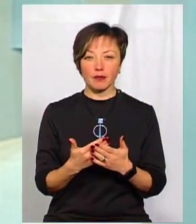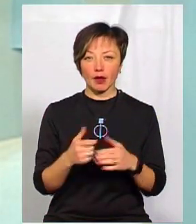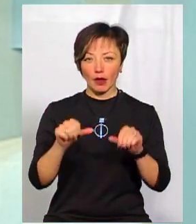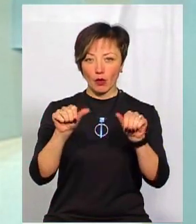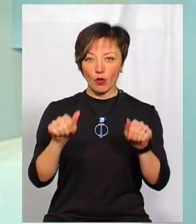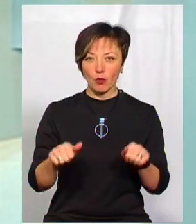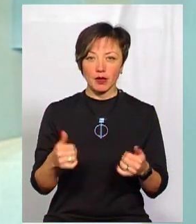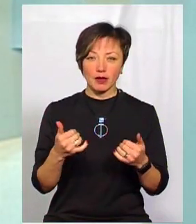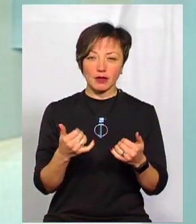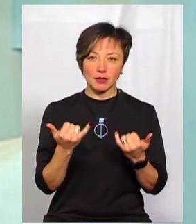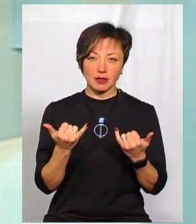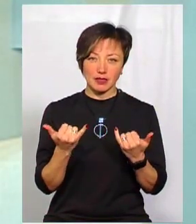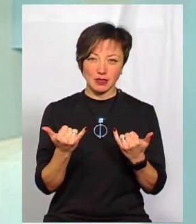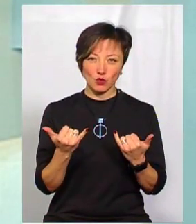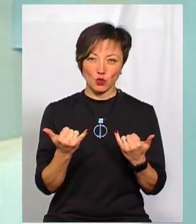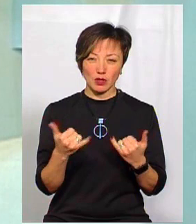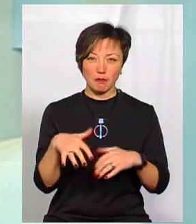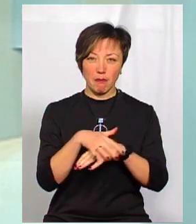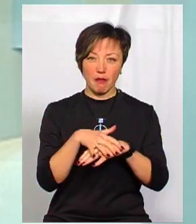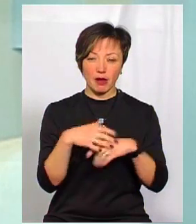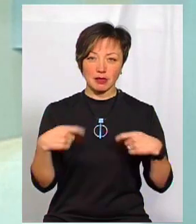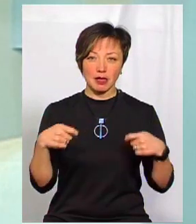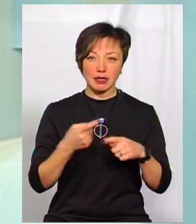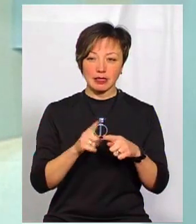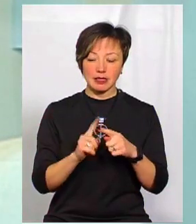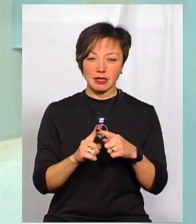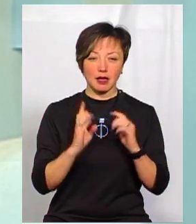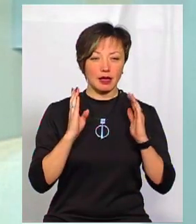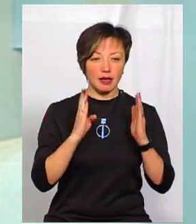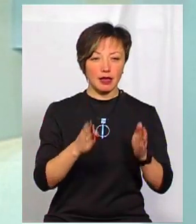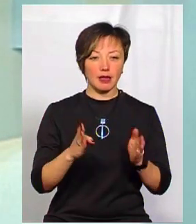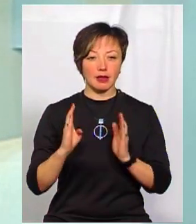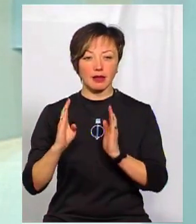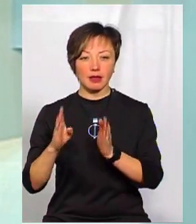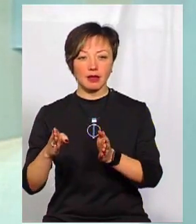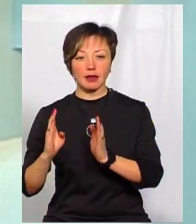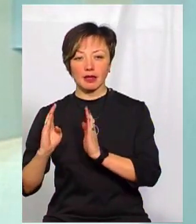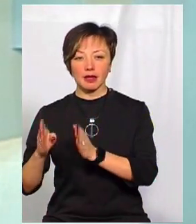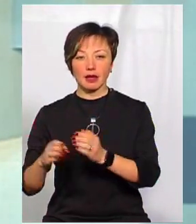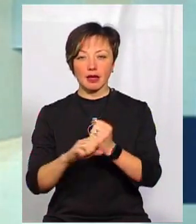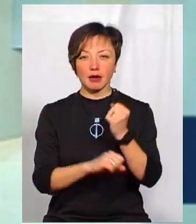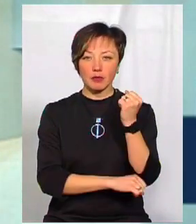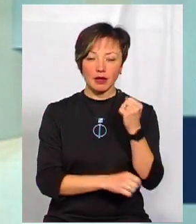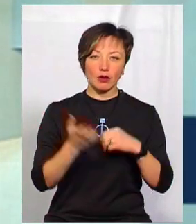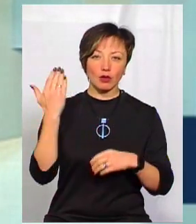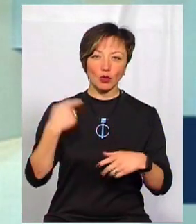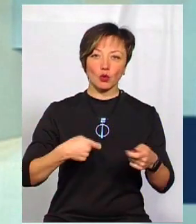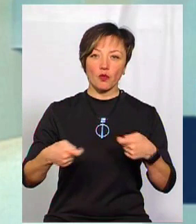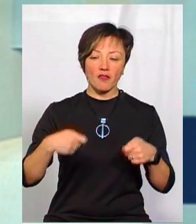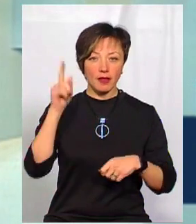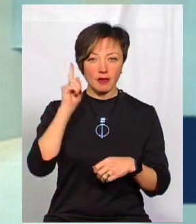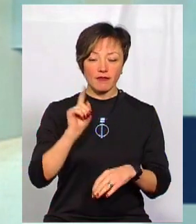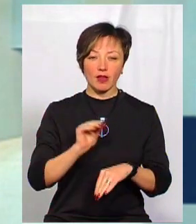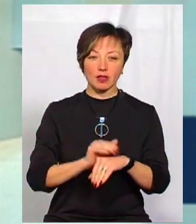сучасного базару – це ті ряди, ремісницькі ряди, де колись торгували євреї,